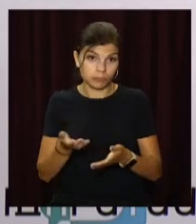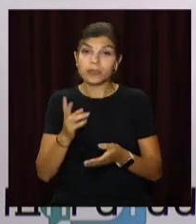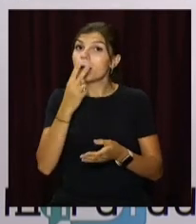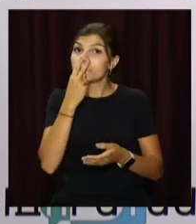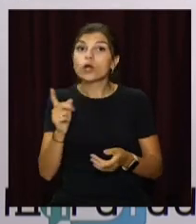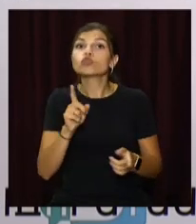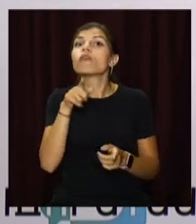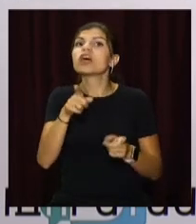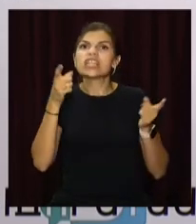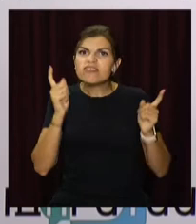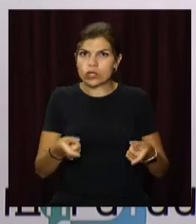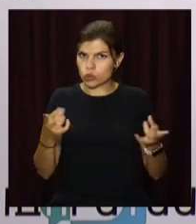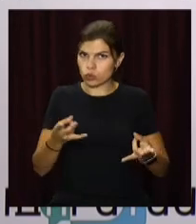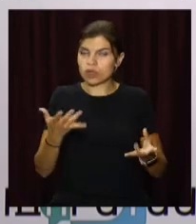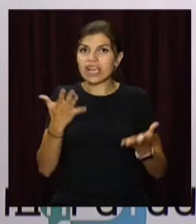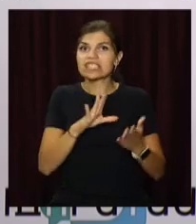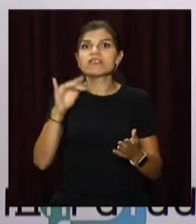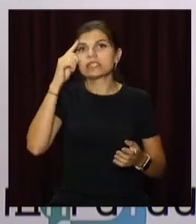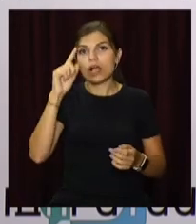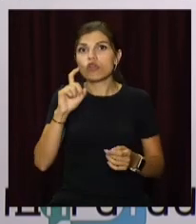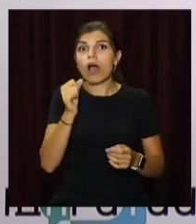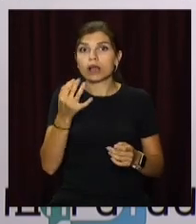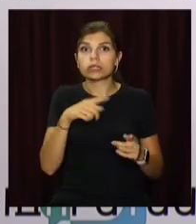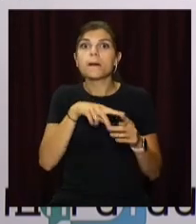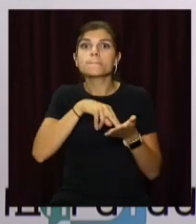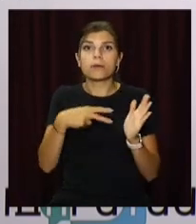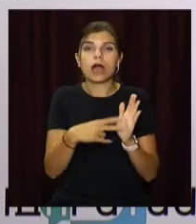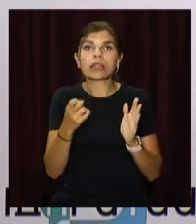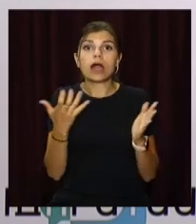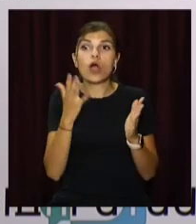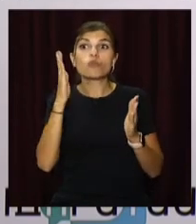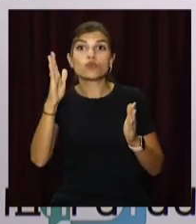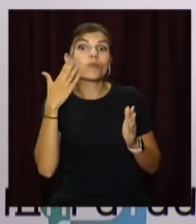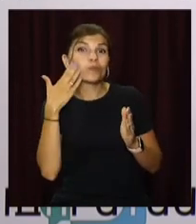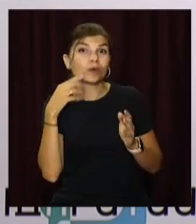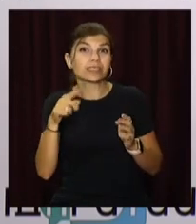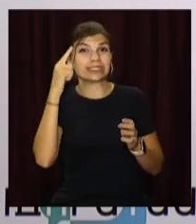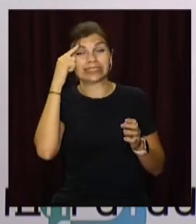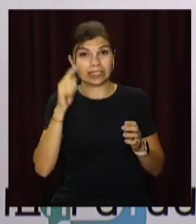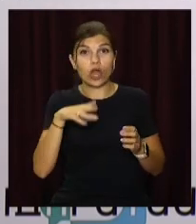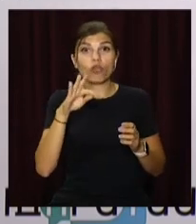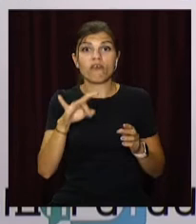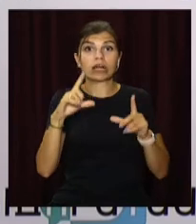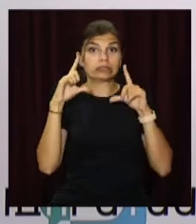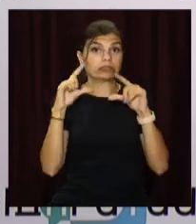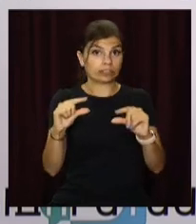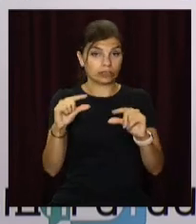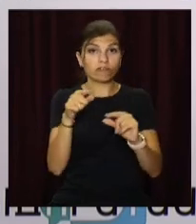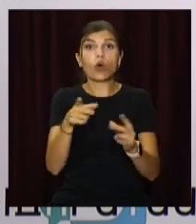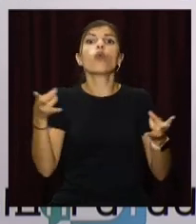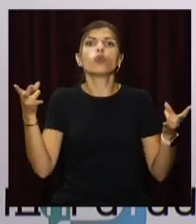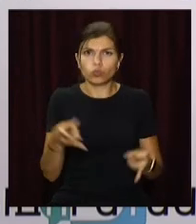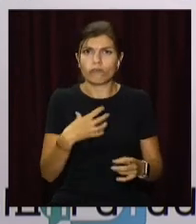смотрите, что из этого вам нужно. И если вы знаете о том, что акция запланирована на какой-то будущий период, и товары скидочной категории вам